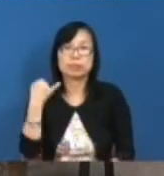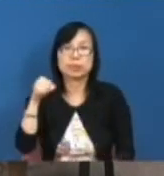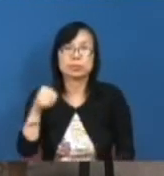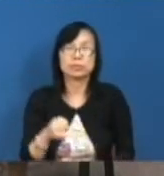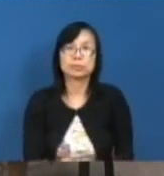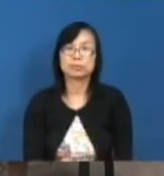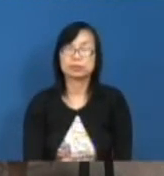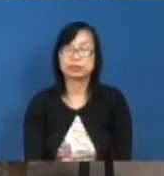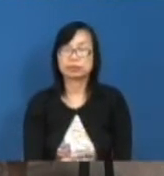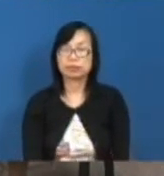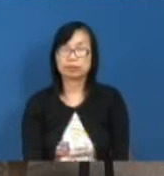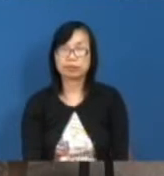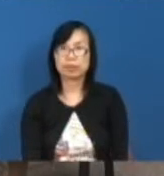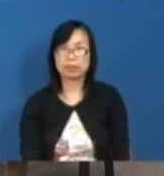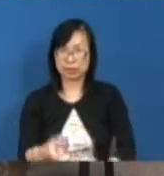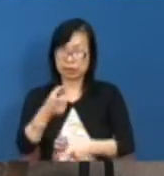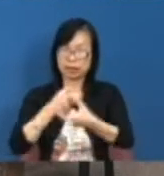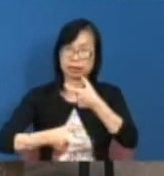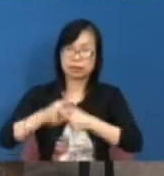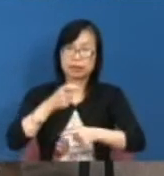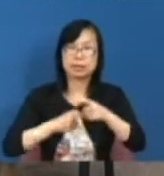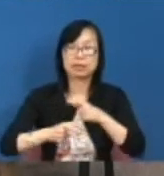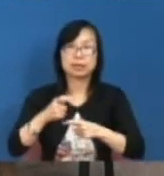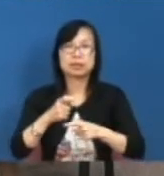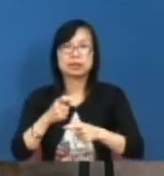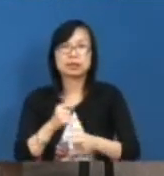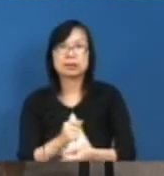是不是、嗯、這個經濟